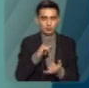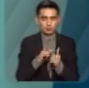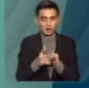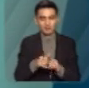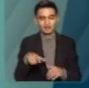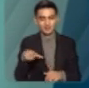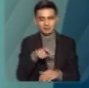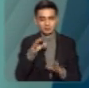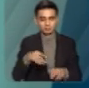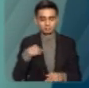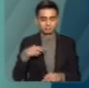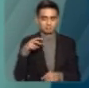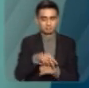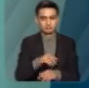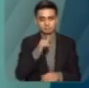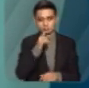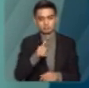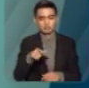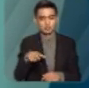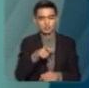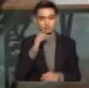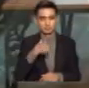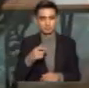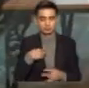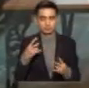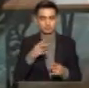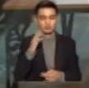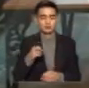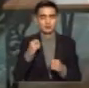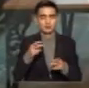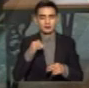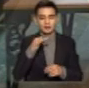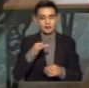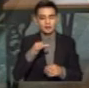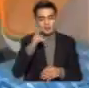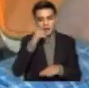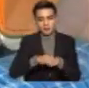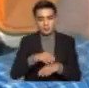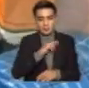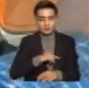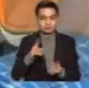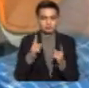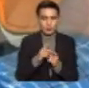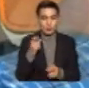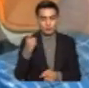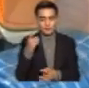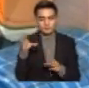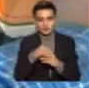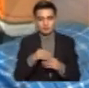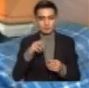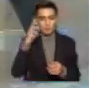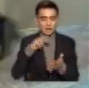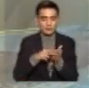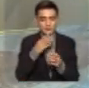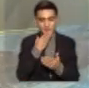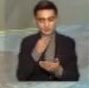трассасын сол жерде шығып жабуға тура келеді. Ал әкімшілік қызметкерлері үй иелерімен кездесіп, нақты жоспарлармен таныстырмақ